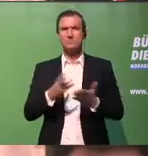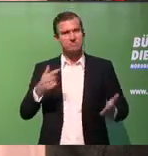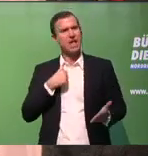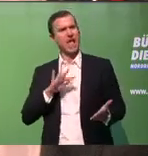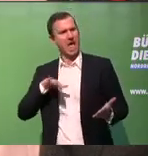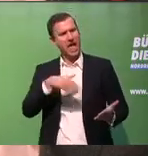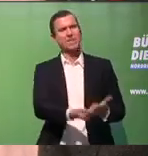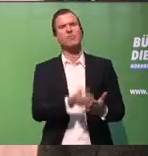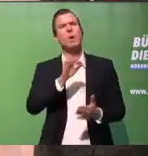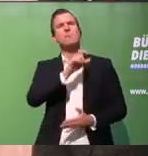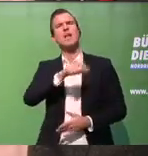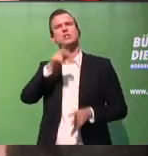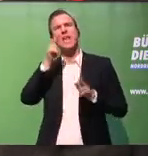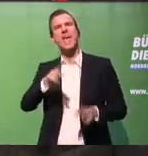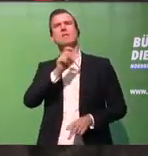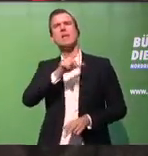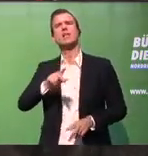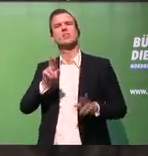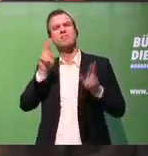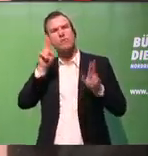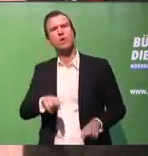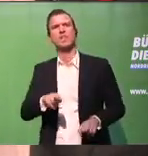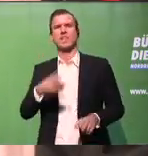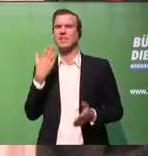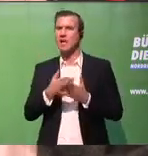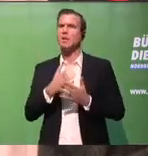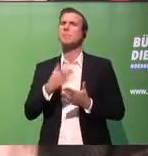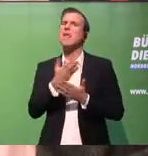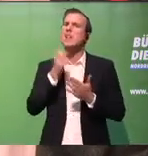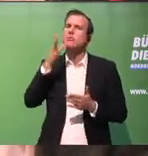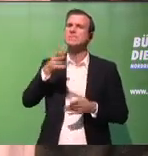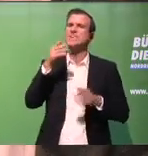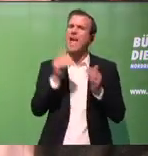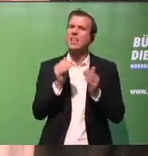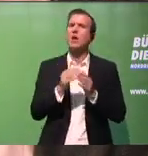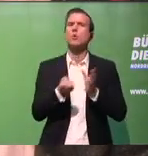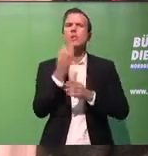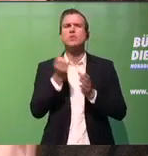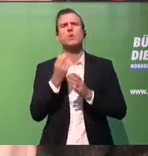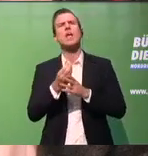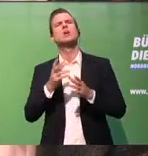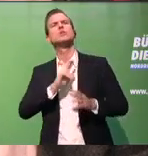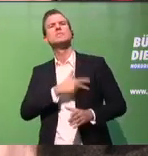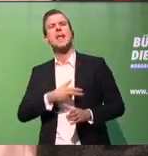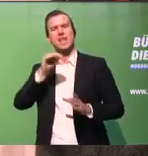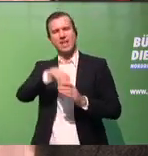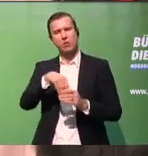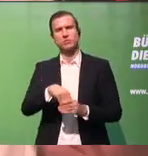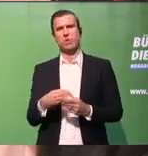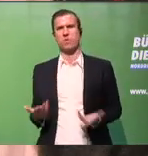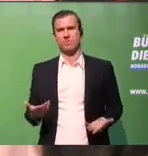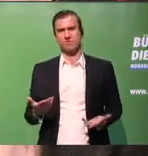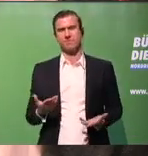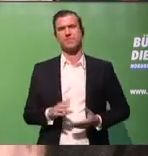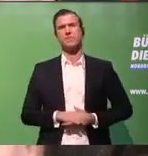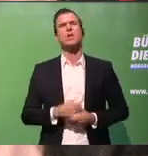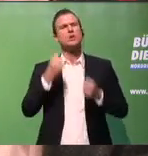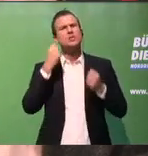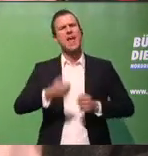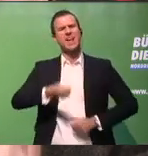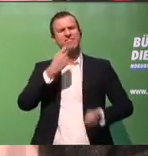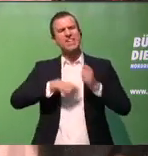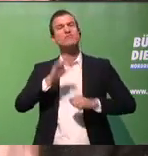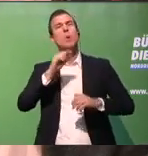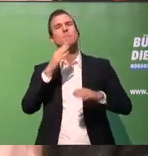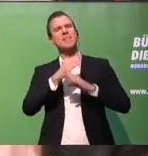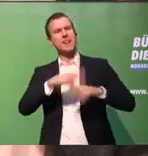für Menschenrechte, Menschenwürde, Bildungsgerechtigkeit, soziale Gerechtigkeit, kulturelle und soziale Inklusion, eine starke Wirtschaft, eine